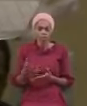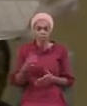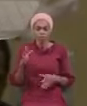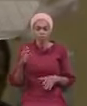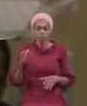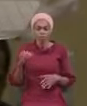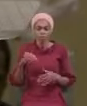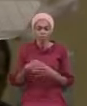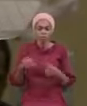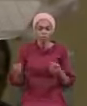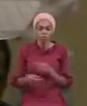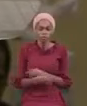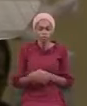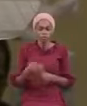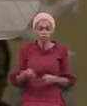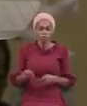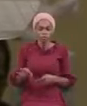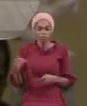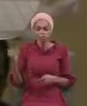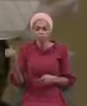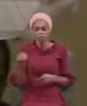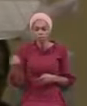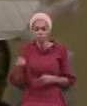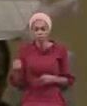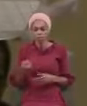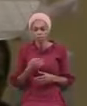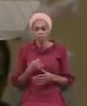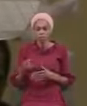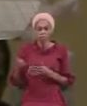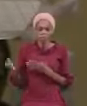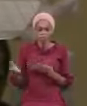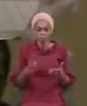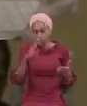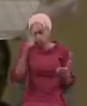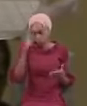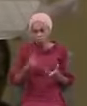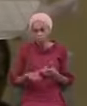et il était conduit vers Moïse et